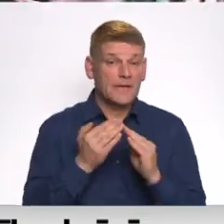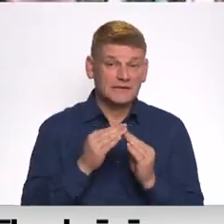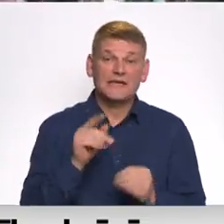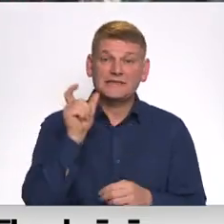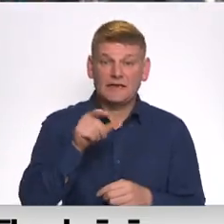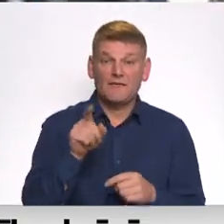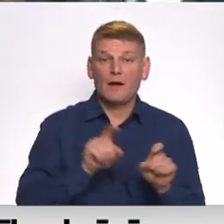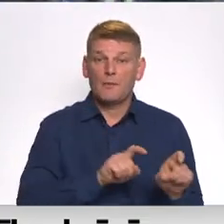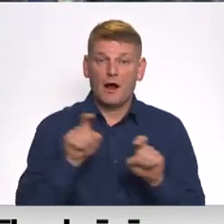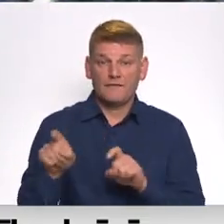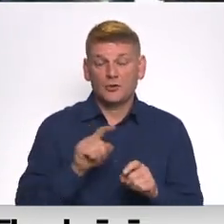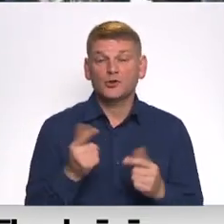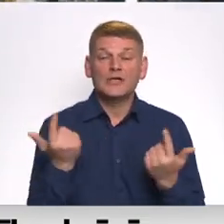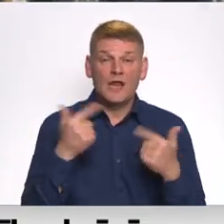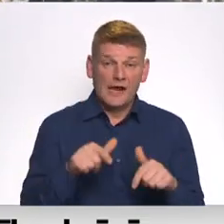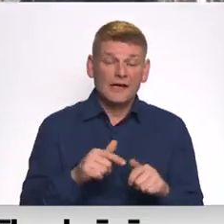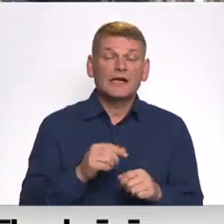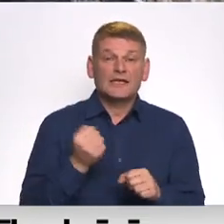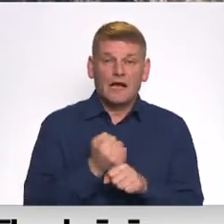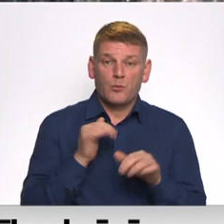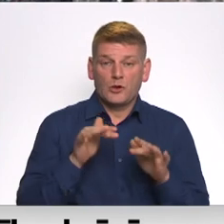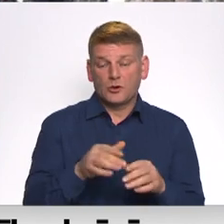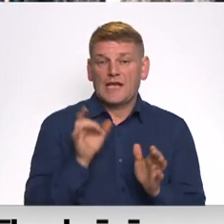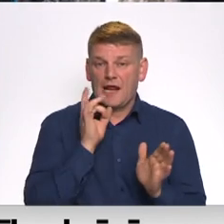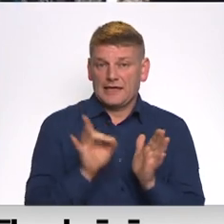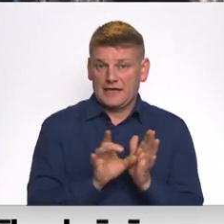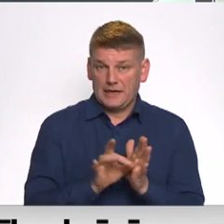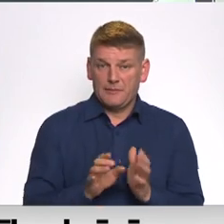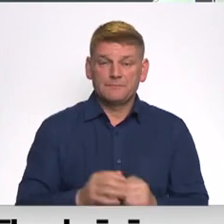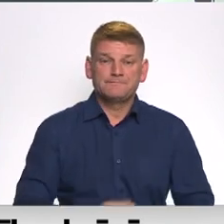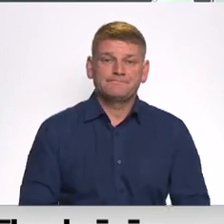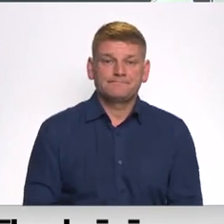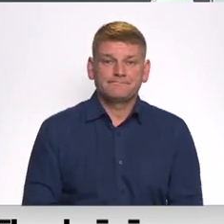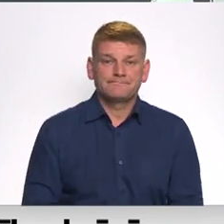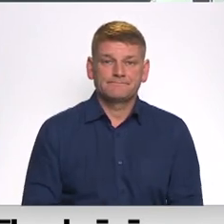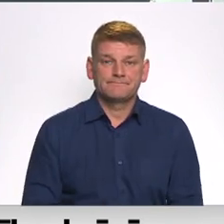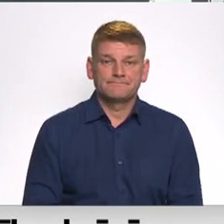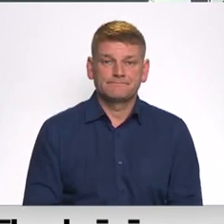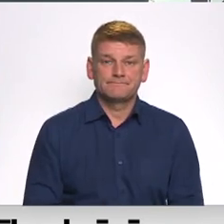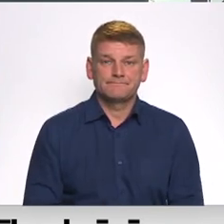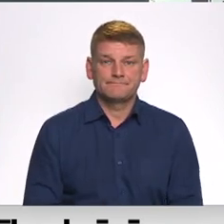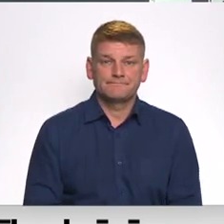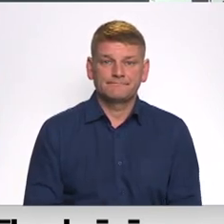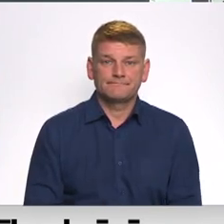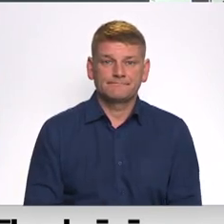cilvēku pārvietošanas laikā darbotos elektrība. Vita Anstrate, Ivans, Latvijas televīzija.